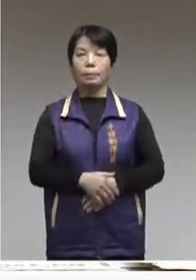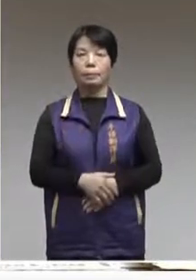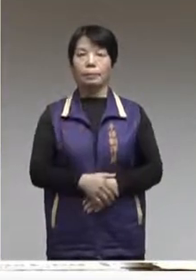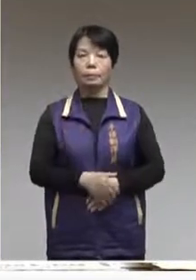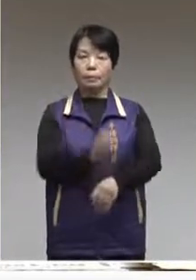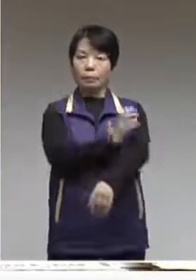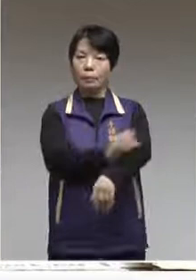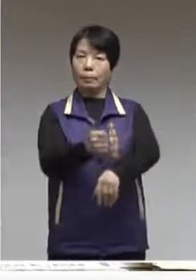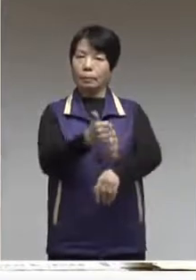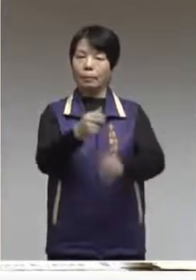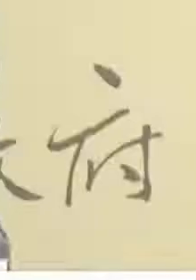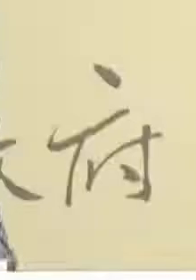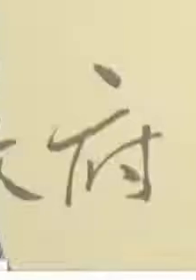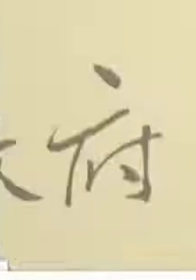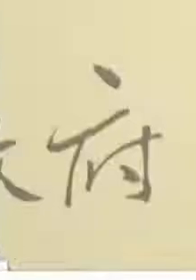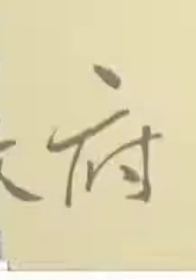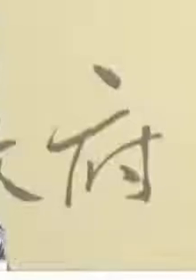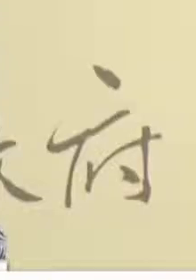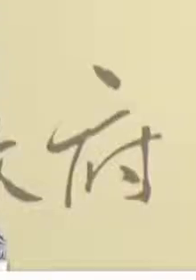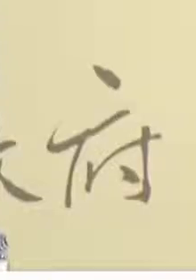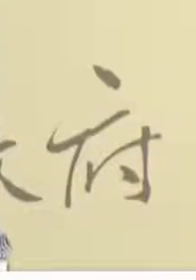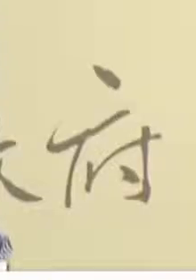请潘基正说明。